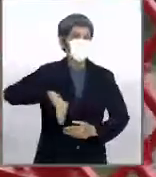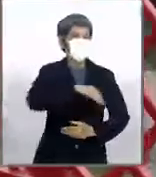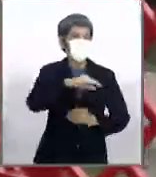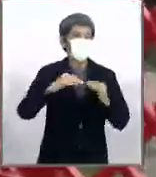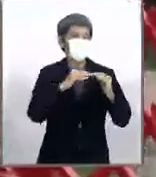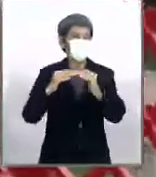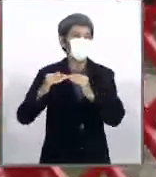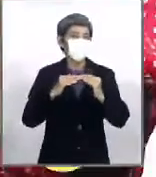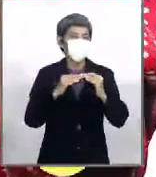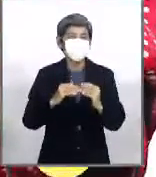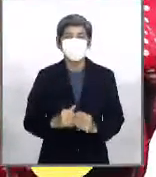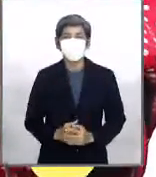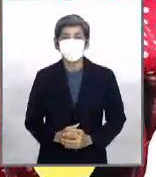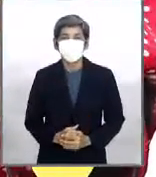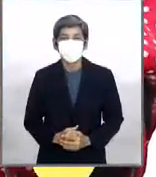การเคียงบ่าเคียงไหล่ค่ะ